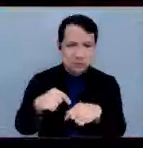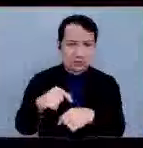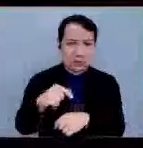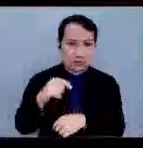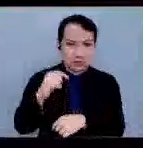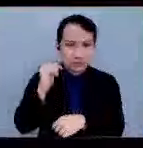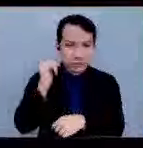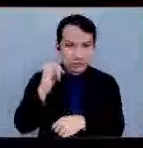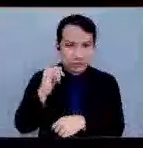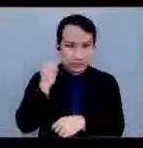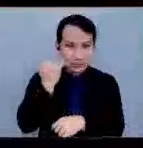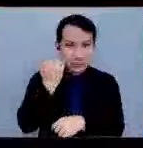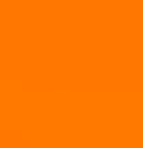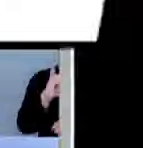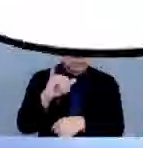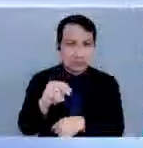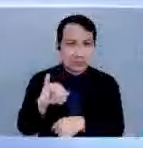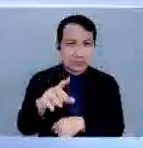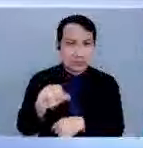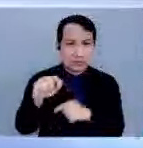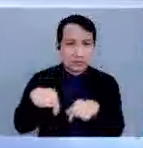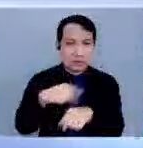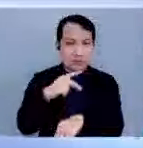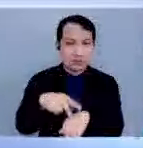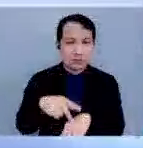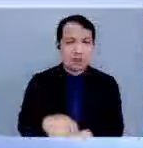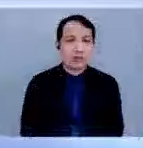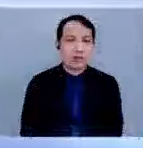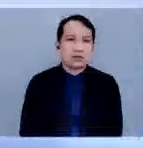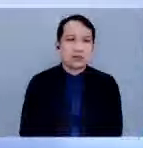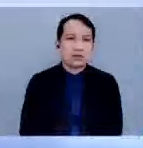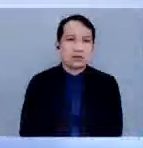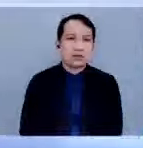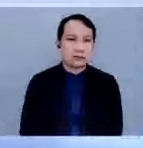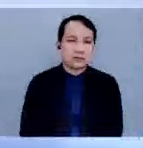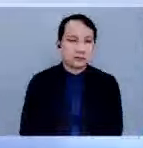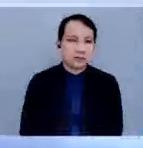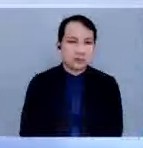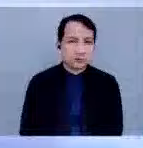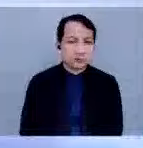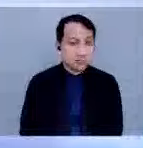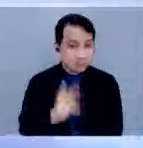sa Pilipinas. Eto pa nga, may pasilip si